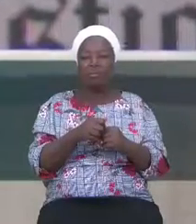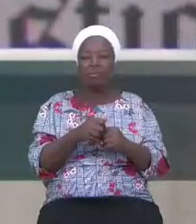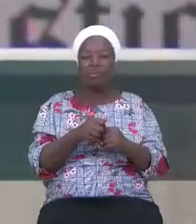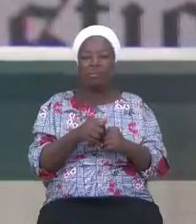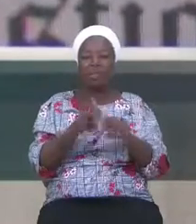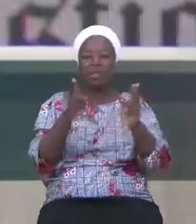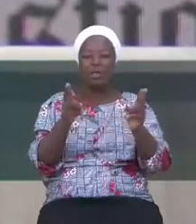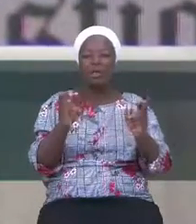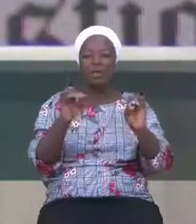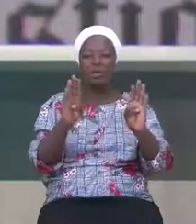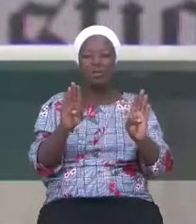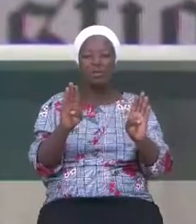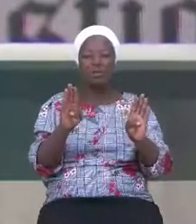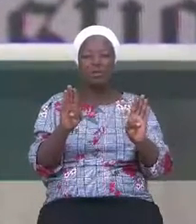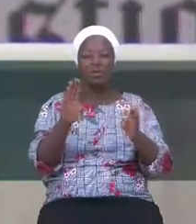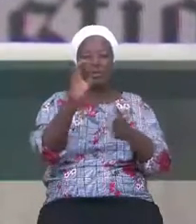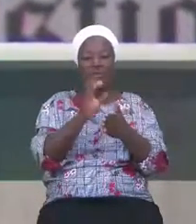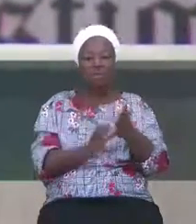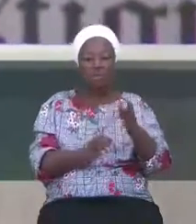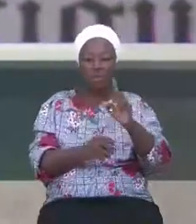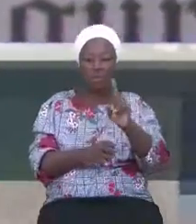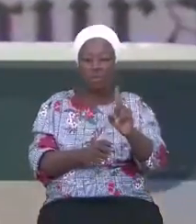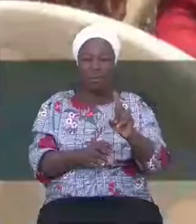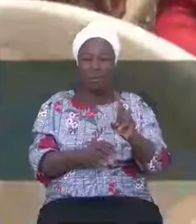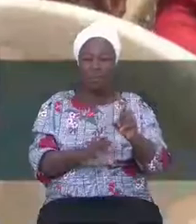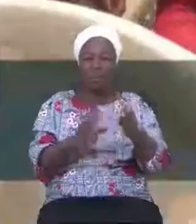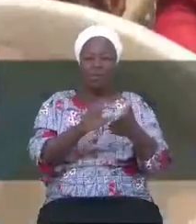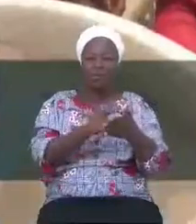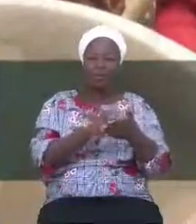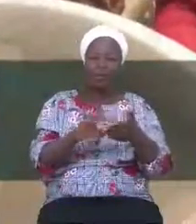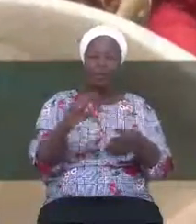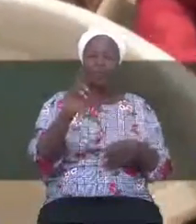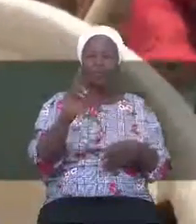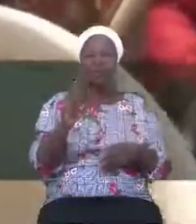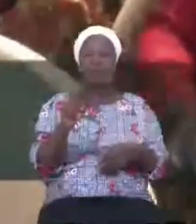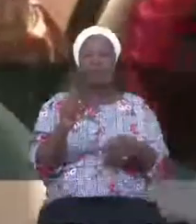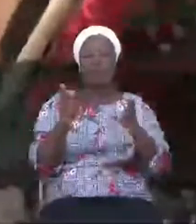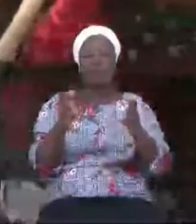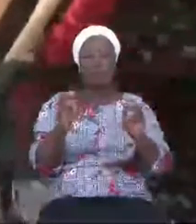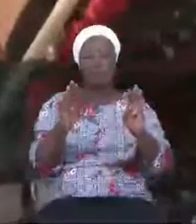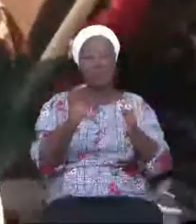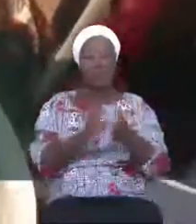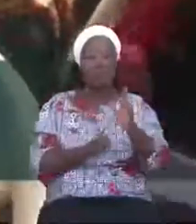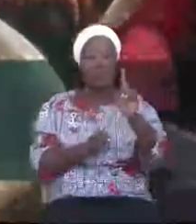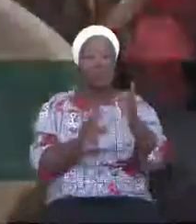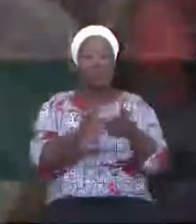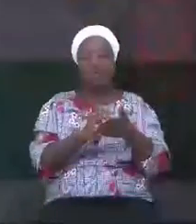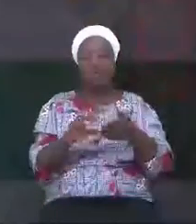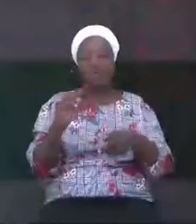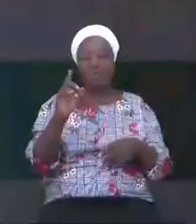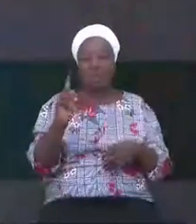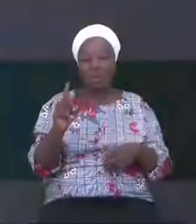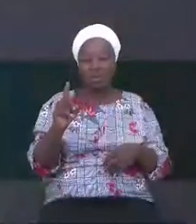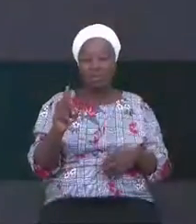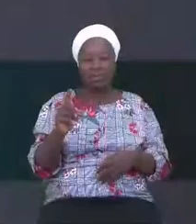En Hébreux, chapitre 1, verset 1. Hébreux 1, verset 1.